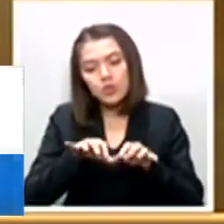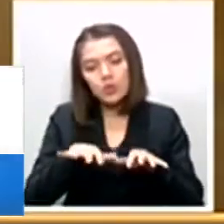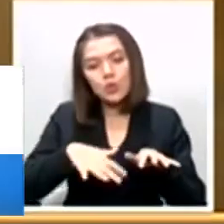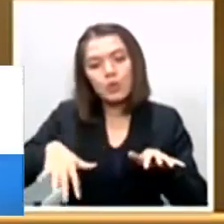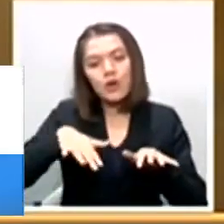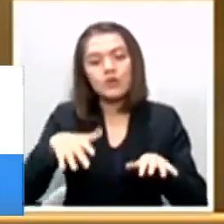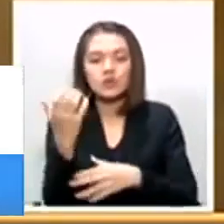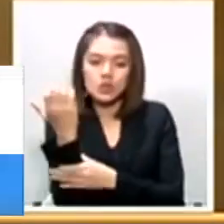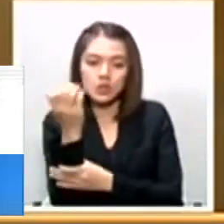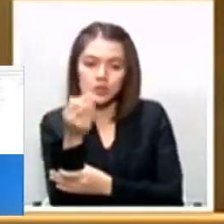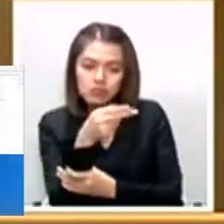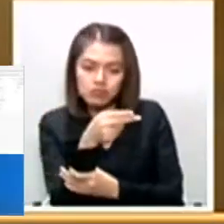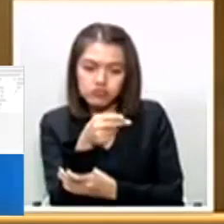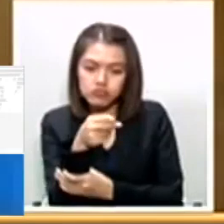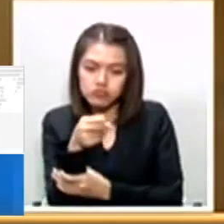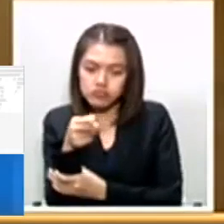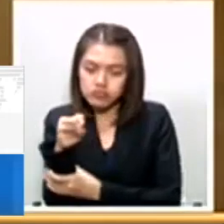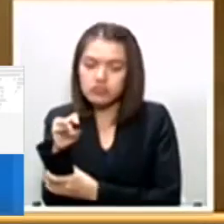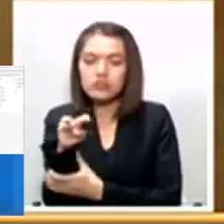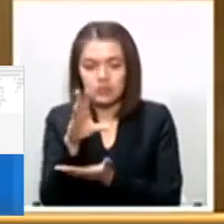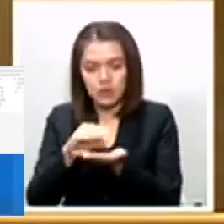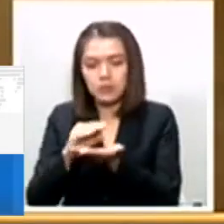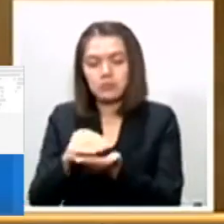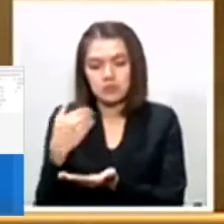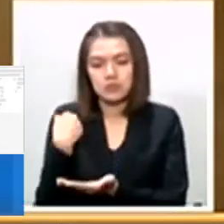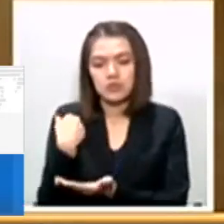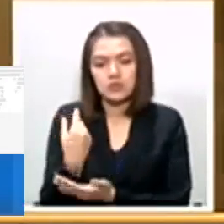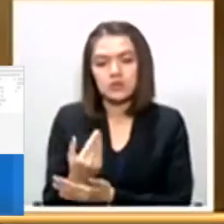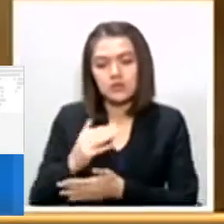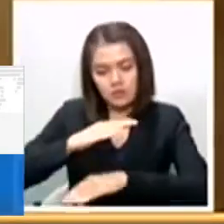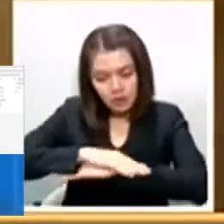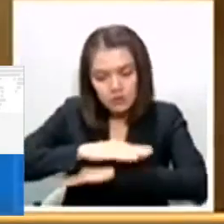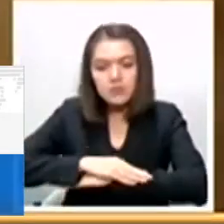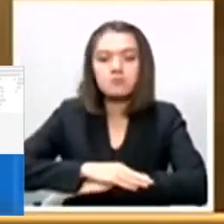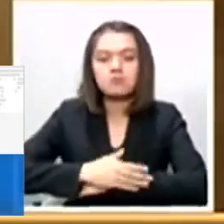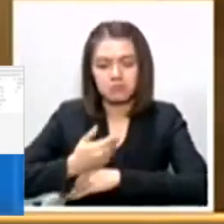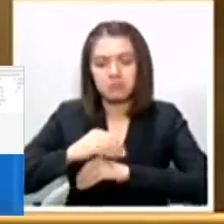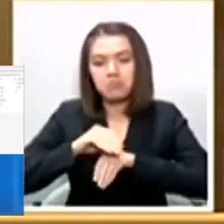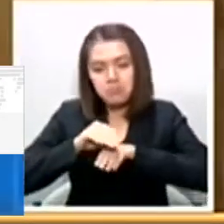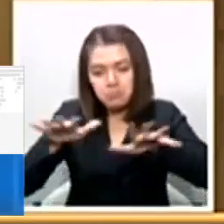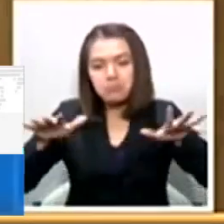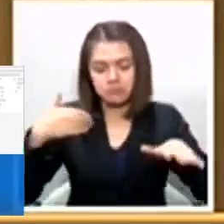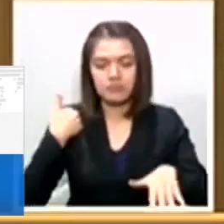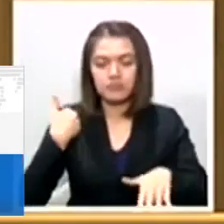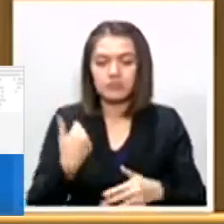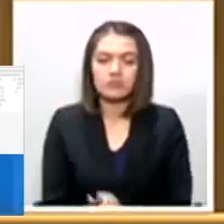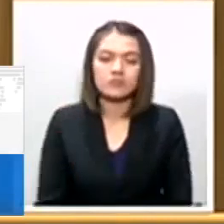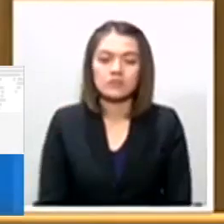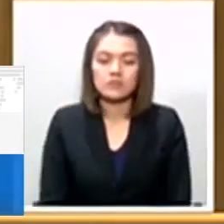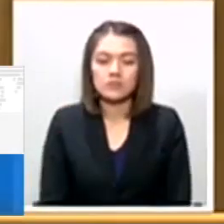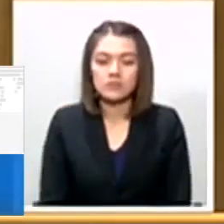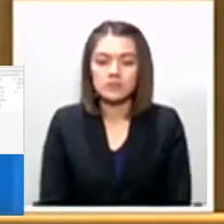ทัศน์ก็ได้เชิญพระราชกระแสนี้ไปออกหนังสือพิมพ์ก็เอาไปลงทุกฉบับแล้วต่